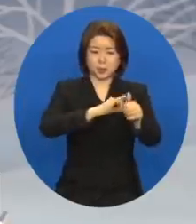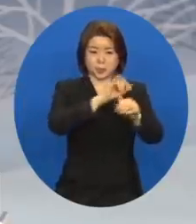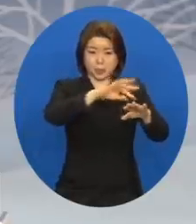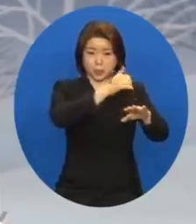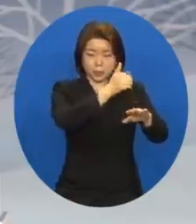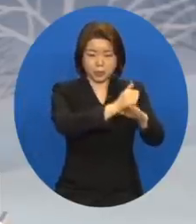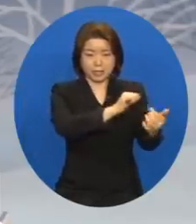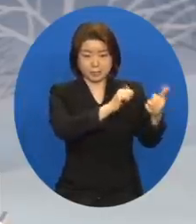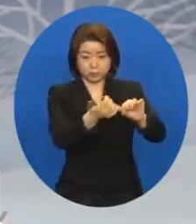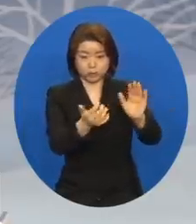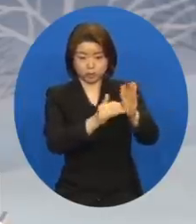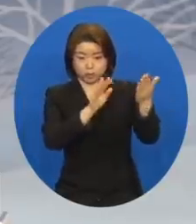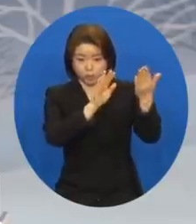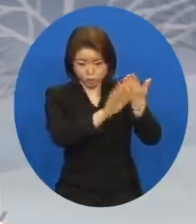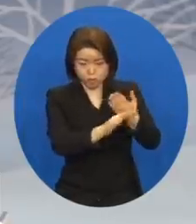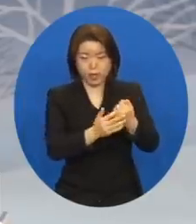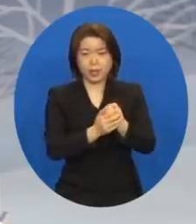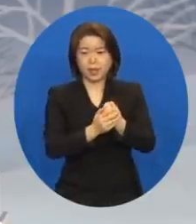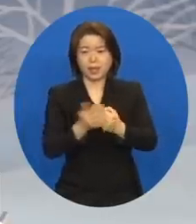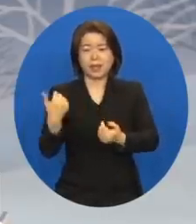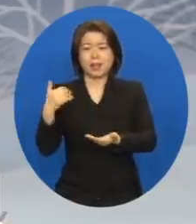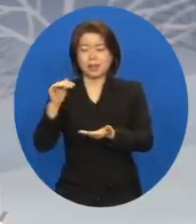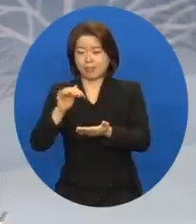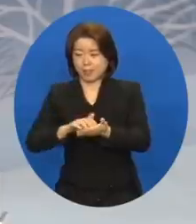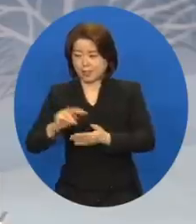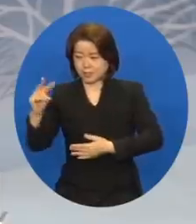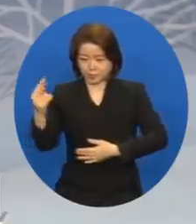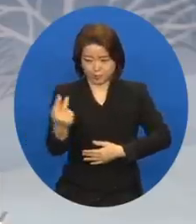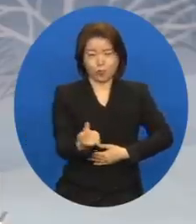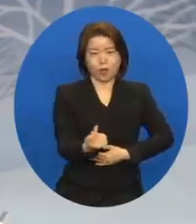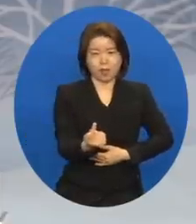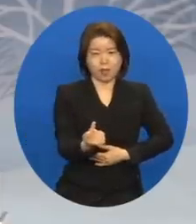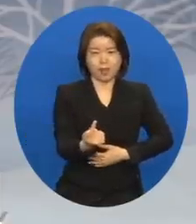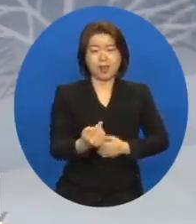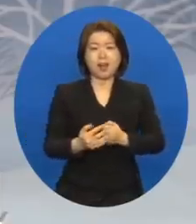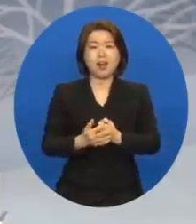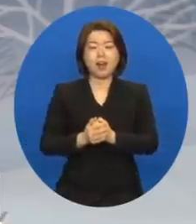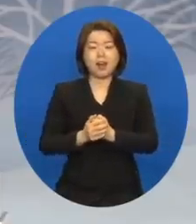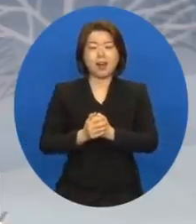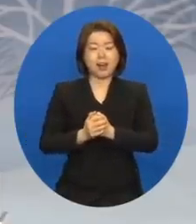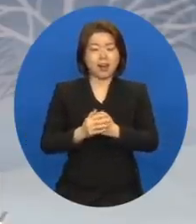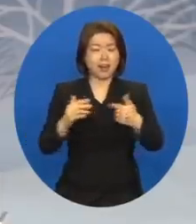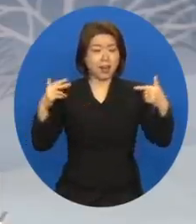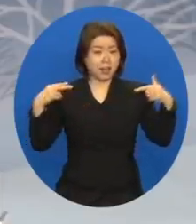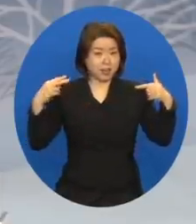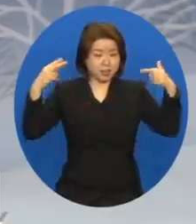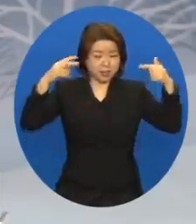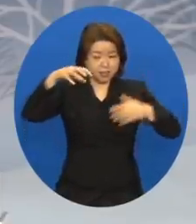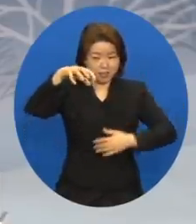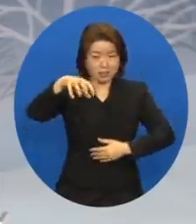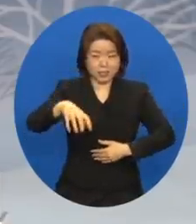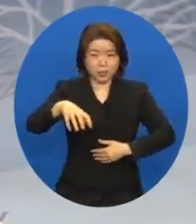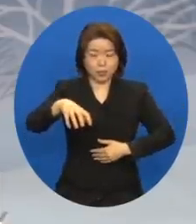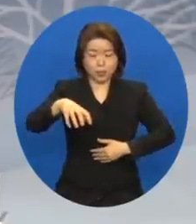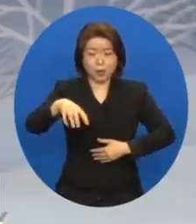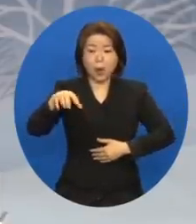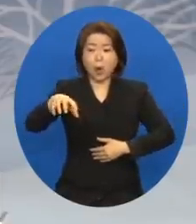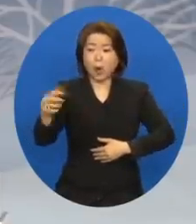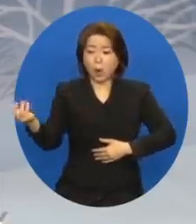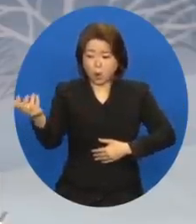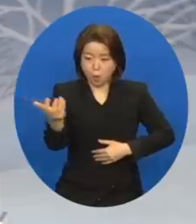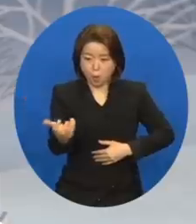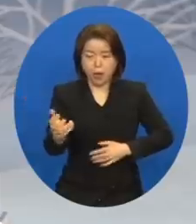죽고 난 다음에서야 그들이 다시 돌아오게 되는데 나사렛이라는 동네에 가서 거기서 살게